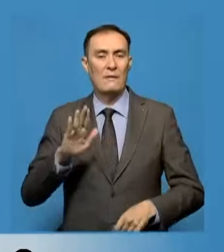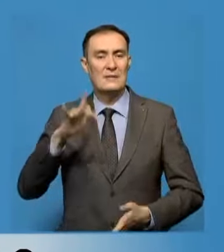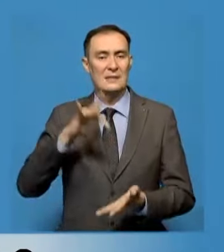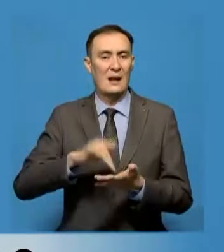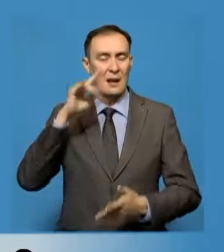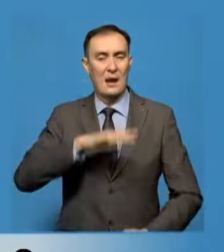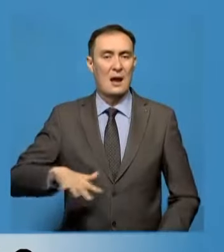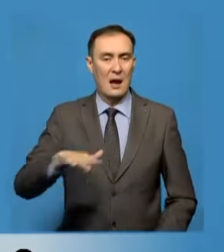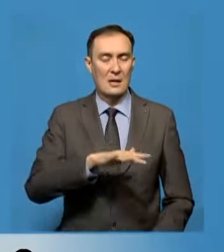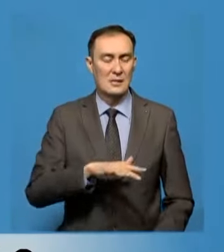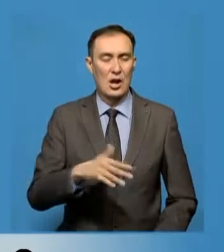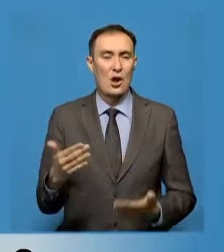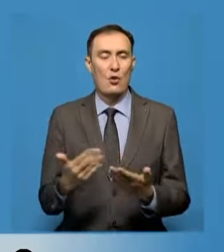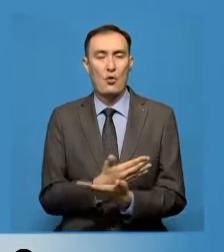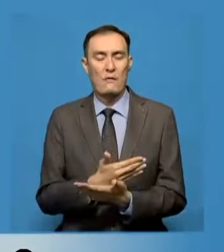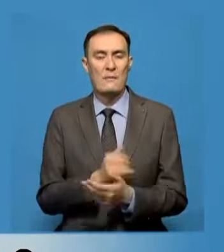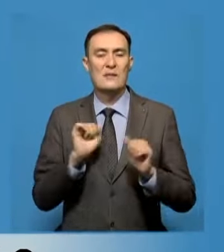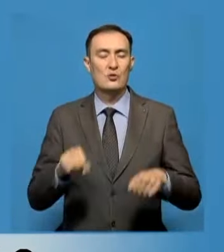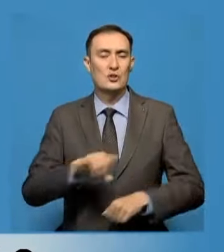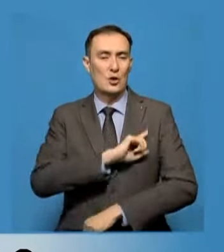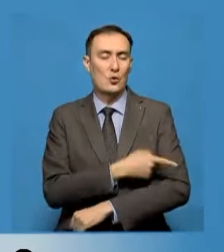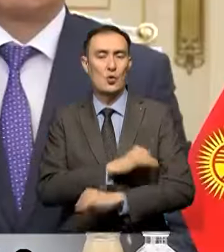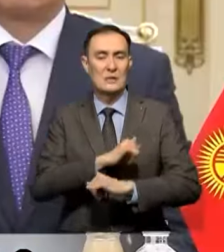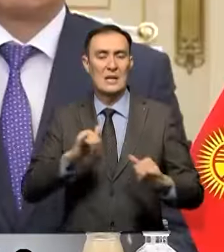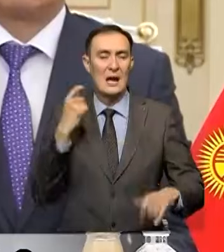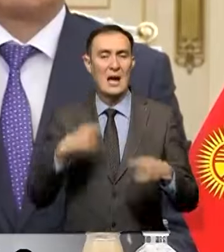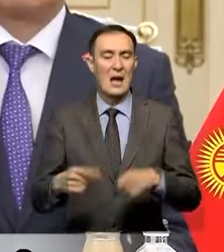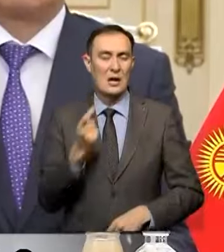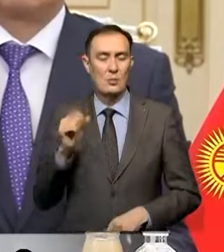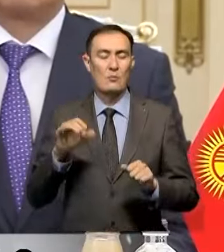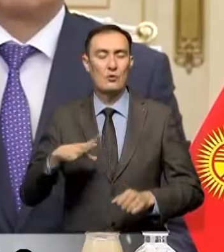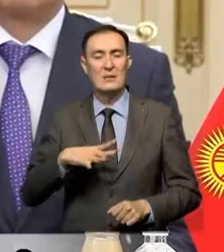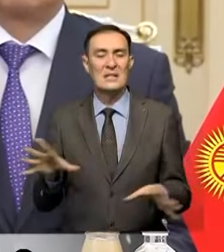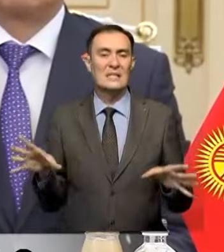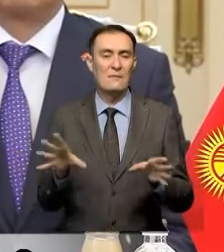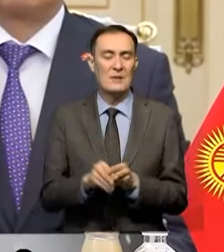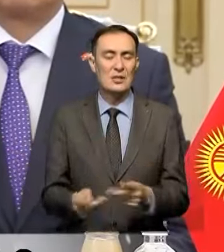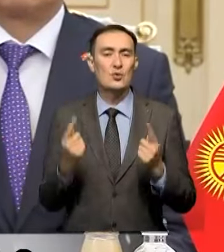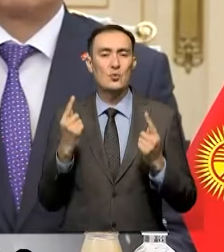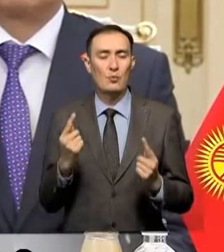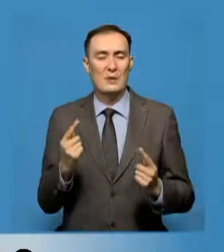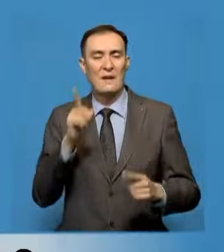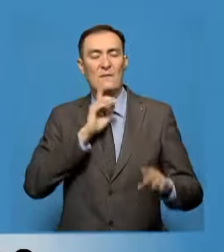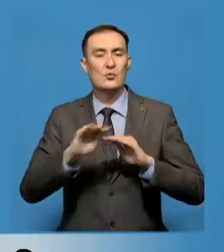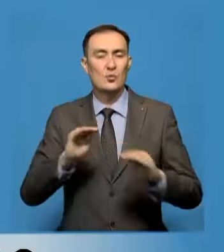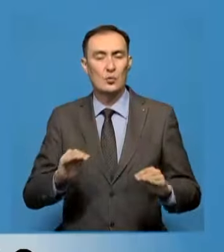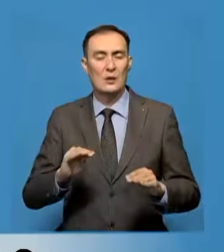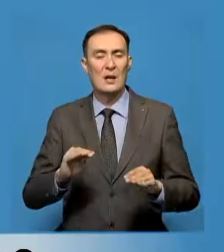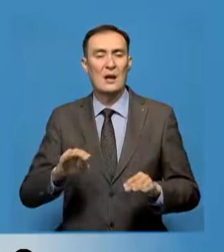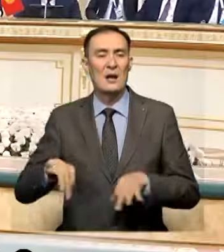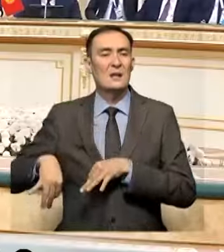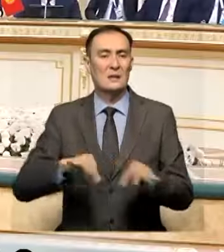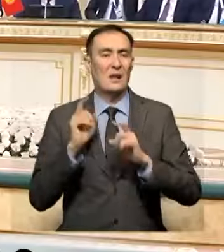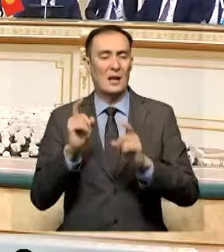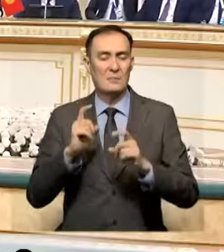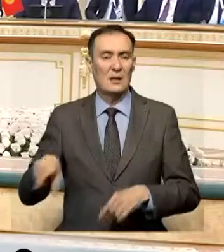Азии. Новыми точками роста экономик наших стран могут стать совместные крупные инфраструктурные и транспортные